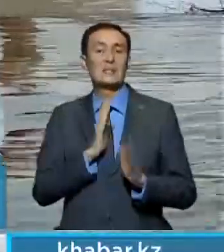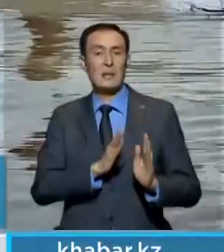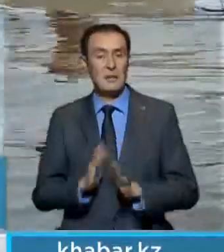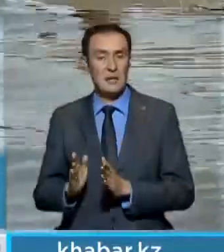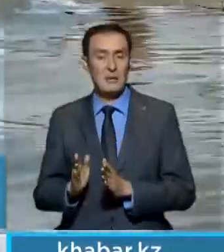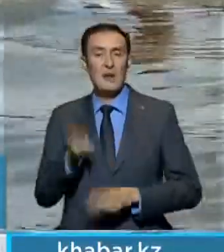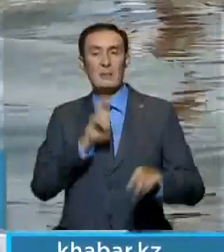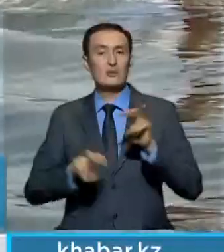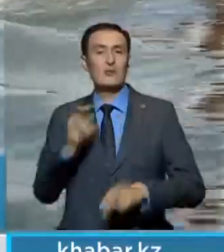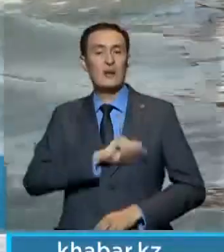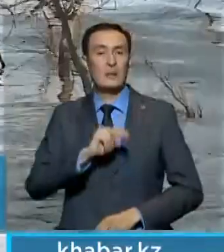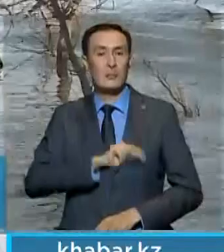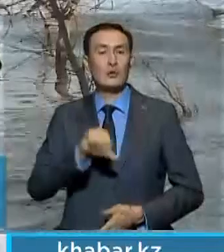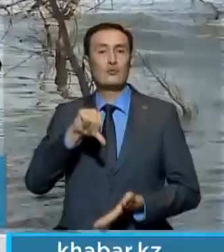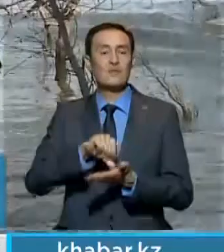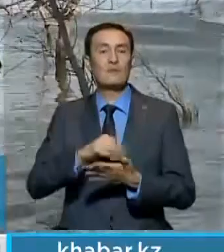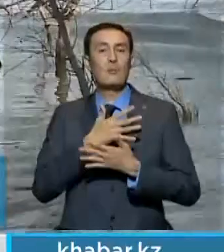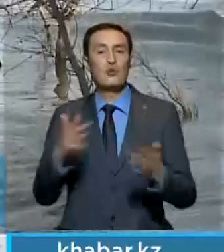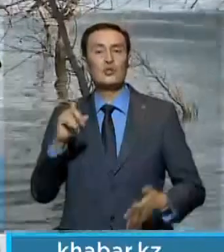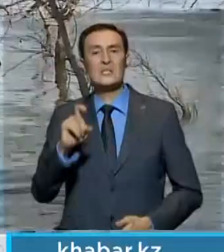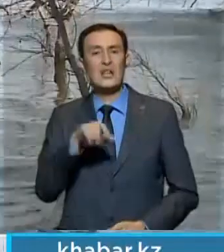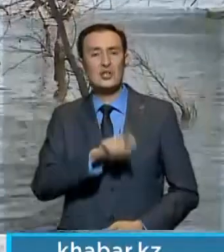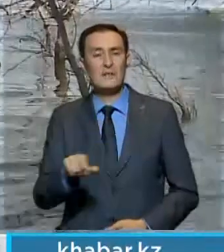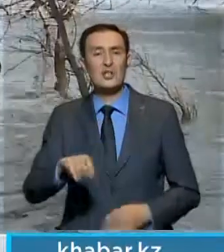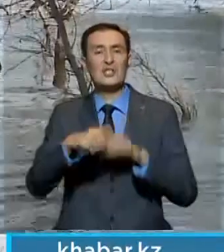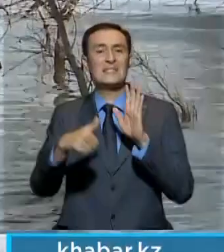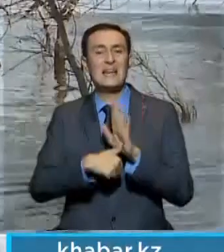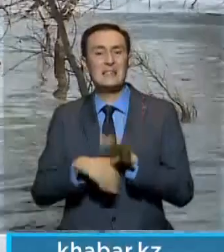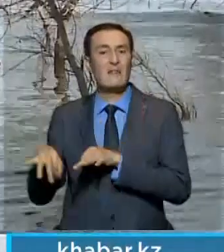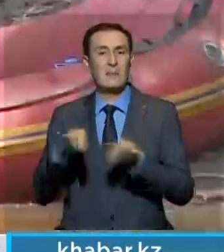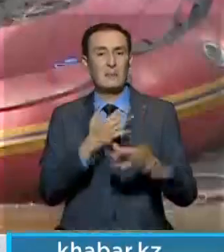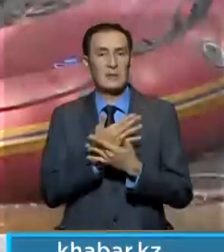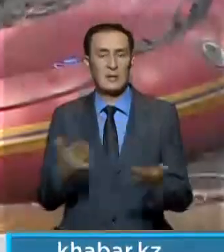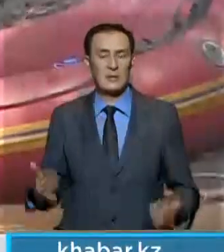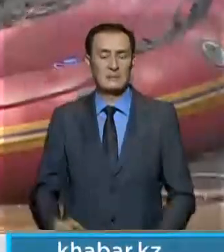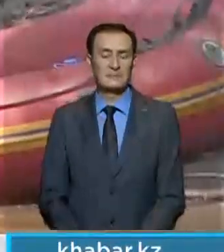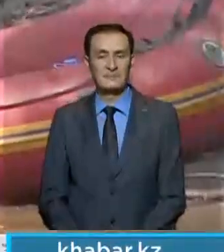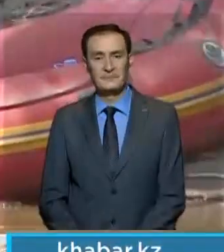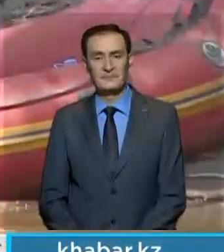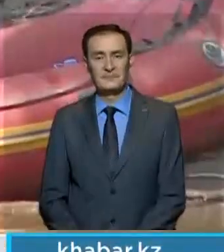стабильное. В поисковых работах участвовало более сотни человек и 16 единиц техники.